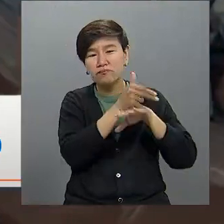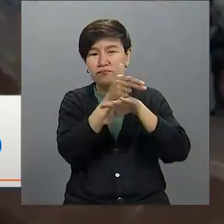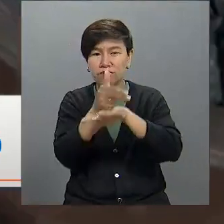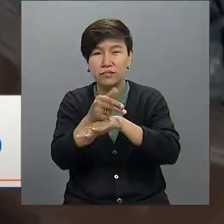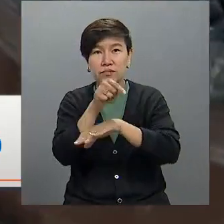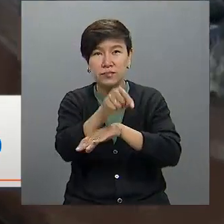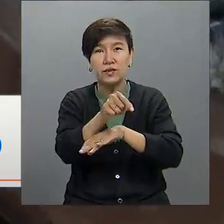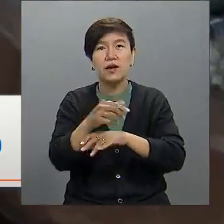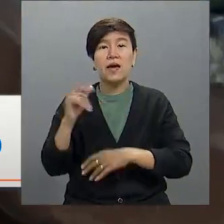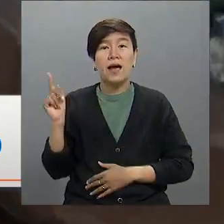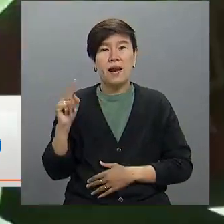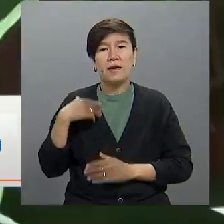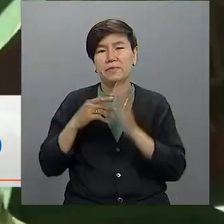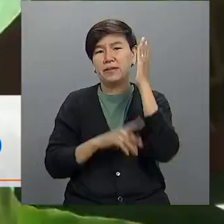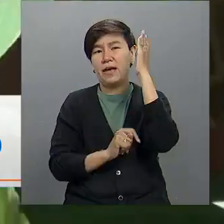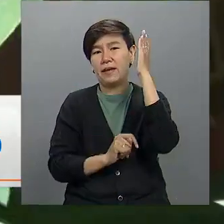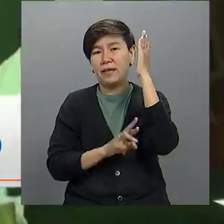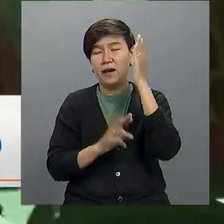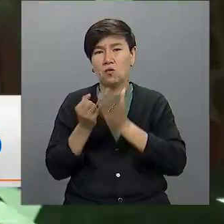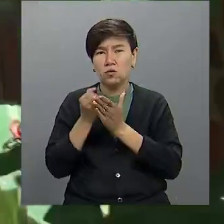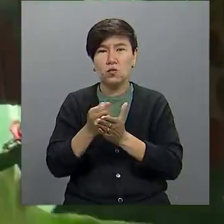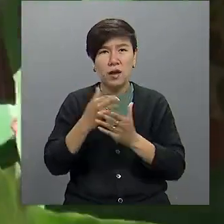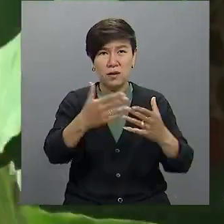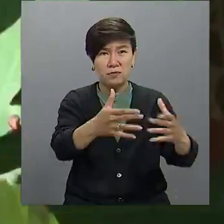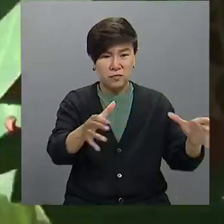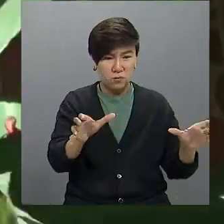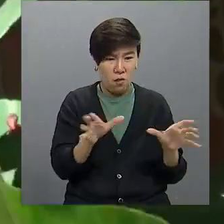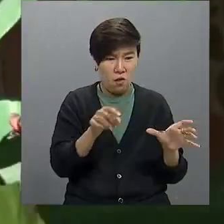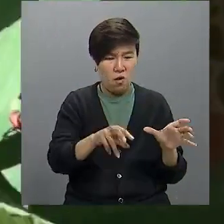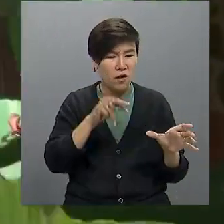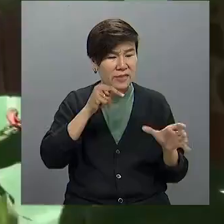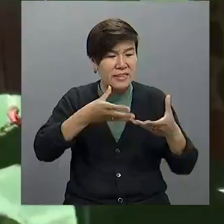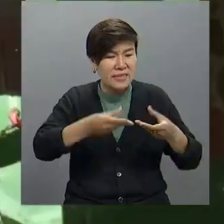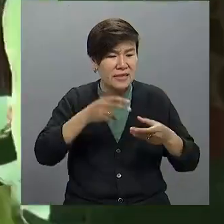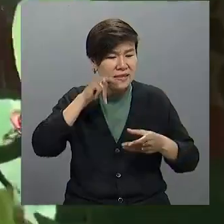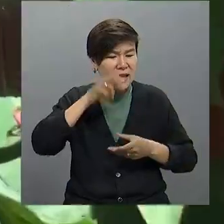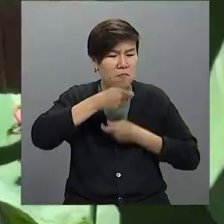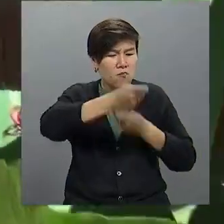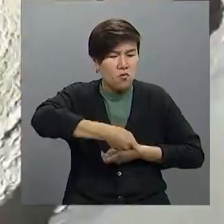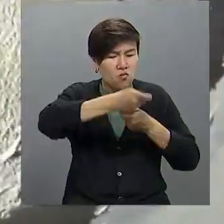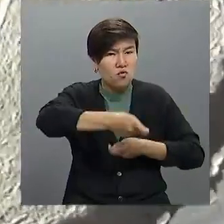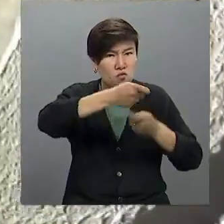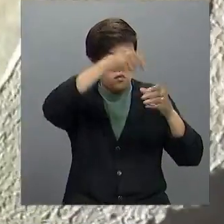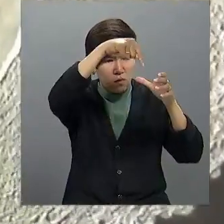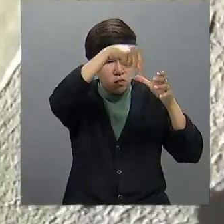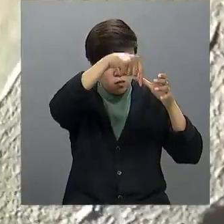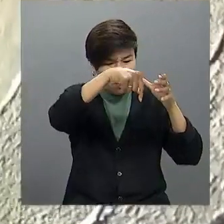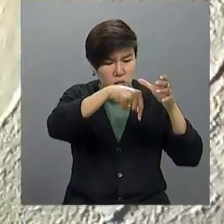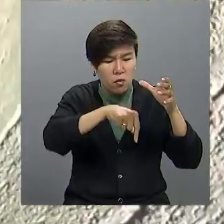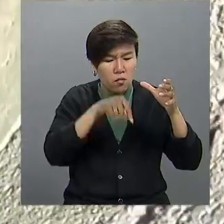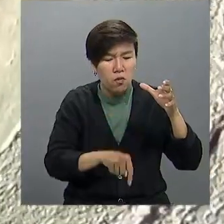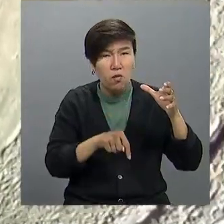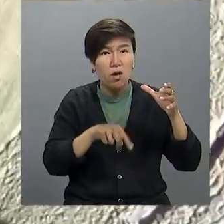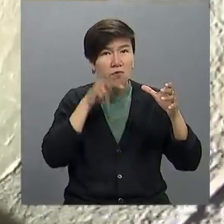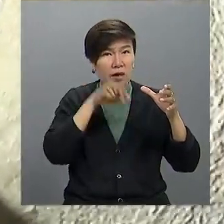ขต6จังหวัดตรังค่ะไปขุดบ่อบาดาลนะในพื้นที่หมู่8ให้บ้านสุไหงปาตูอำเภอตำบลเกาะ